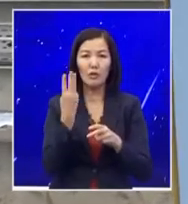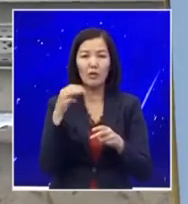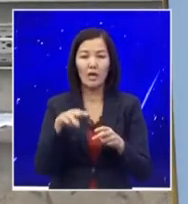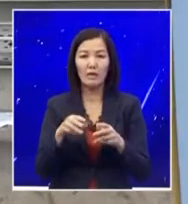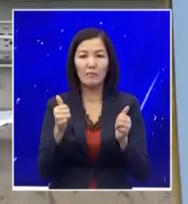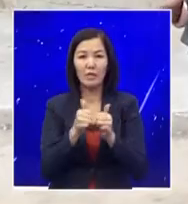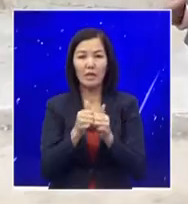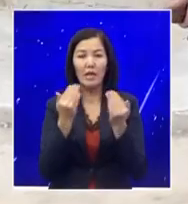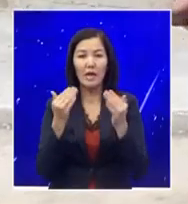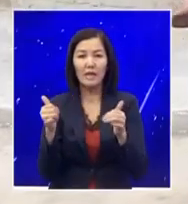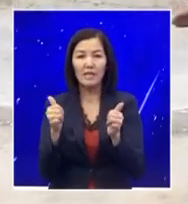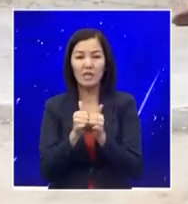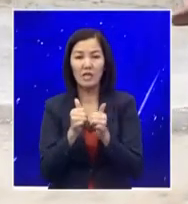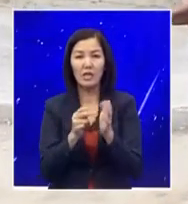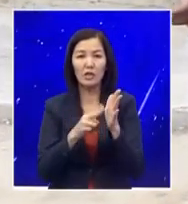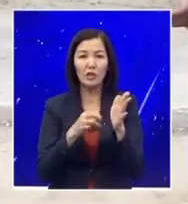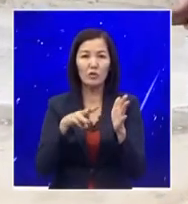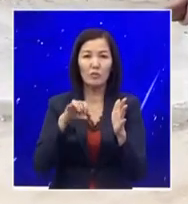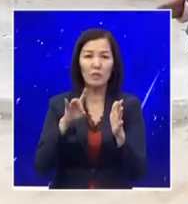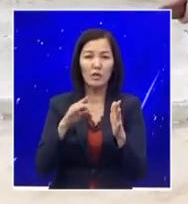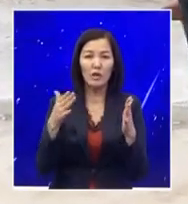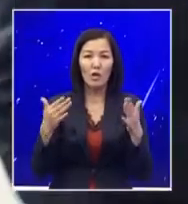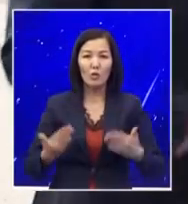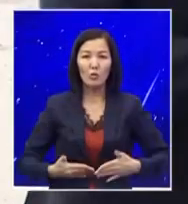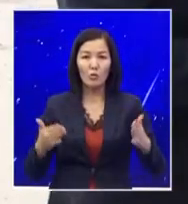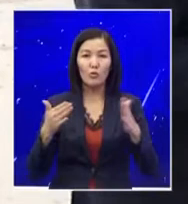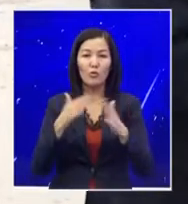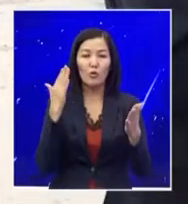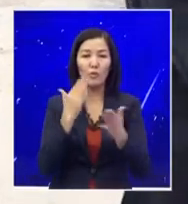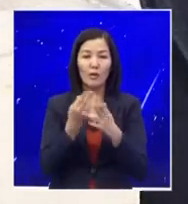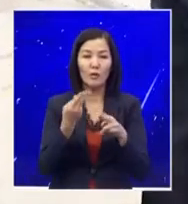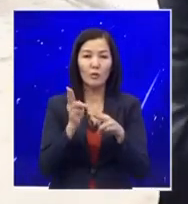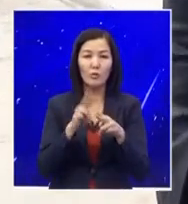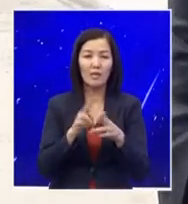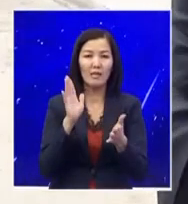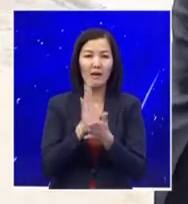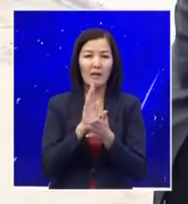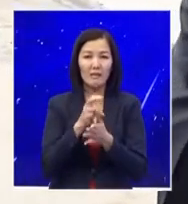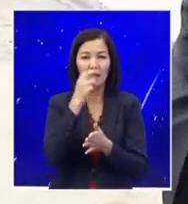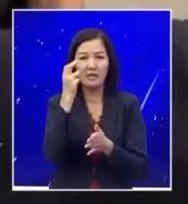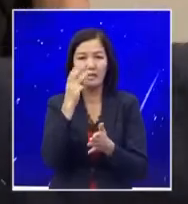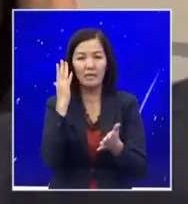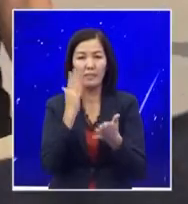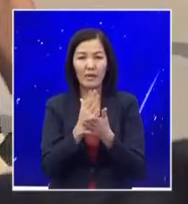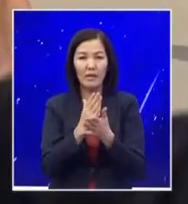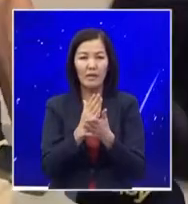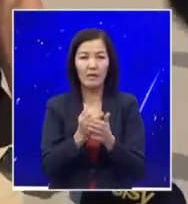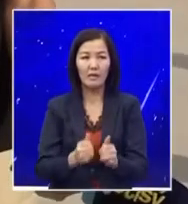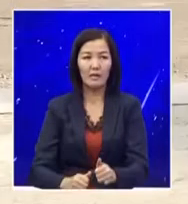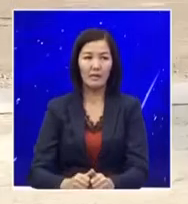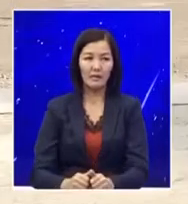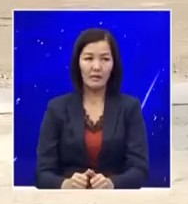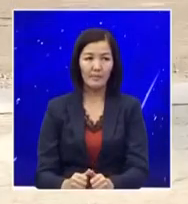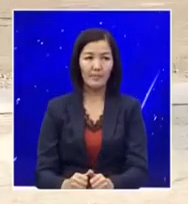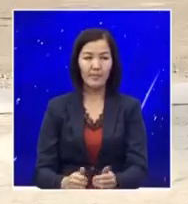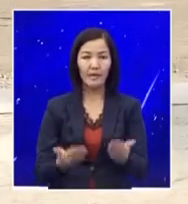еді. Қазір іргесінде 700 метр жерде тұрғын үйлер орналасқан. Сондықтан қалдықтар иісі сезілетінін жоққа шығармайды.